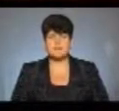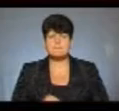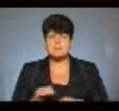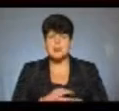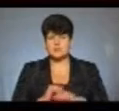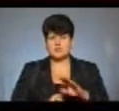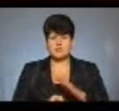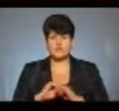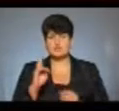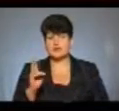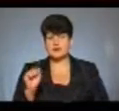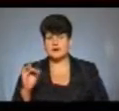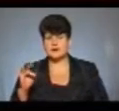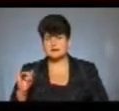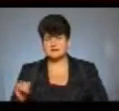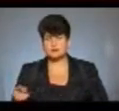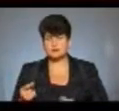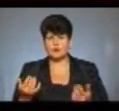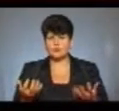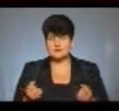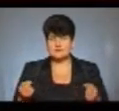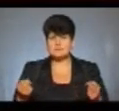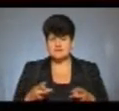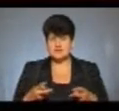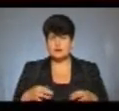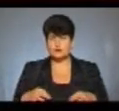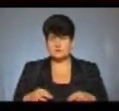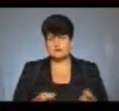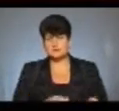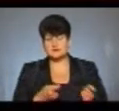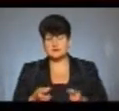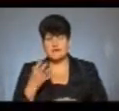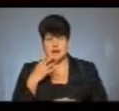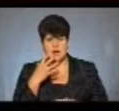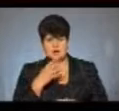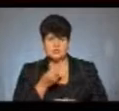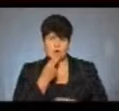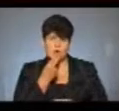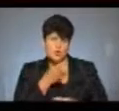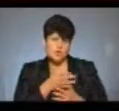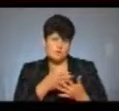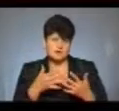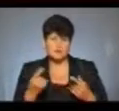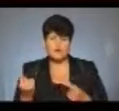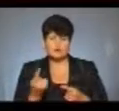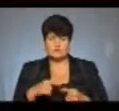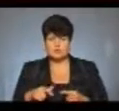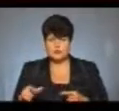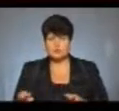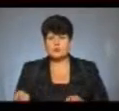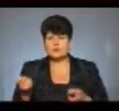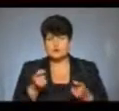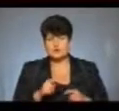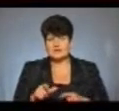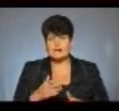Благодійний фонд «Карітас» в Тернополі отримав спецавтомобіль для доставки гарячих обідів одиноким малозабезпеченим жителям міста та щоб перевозити